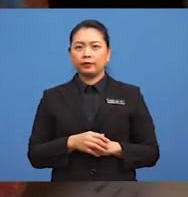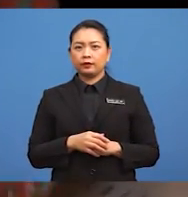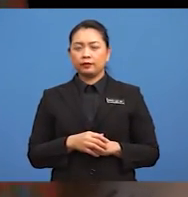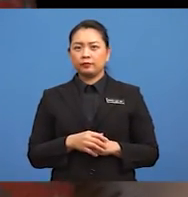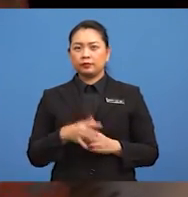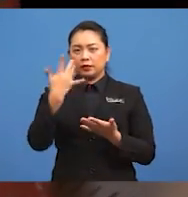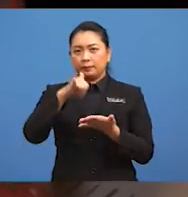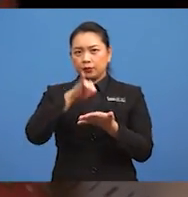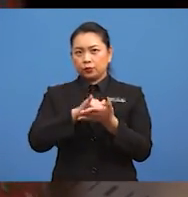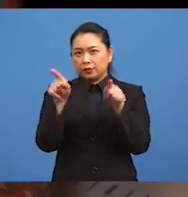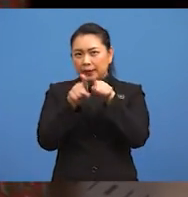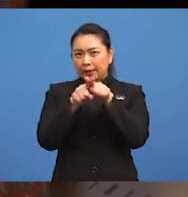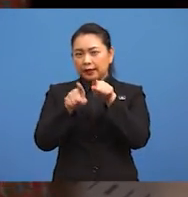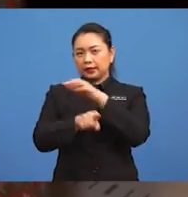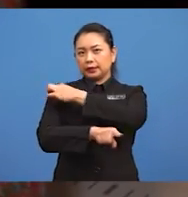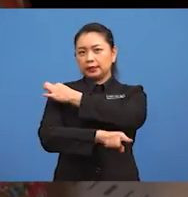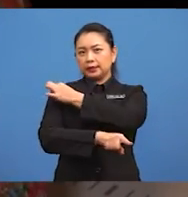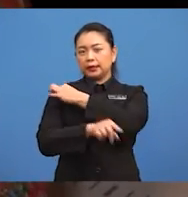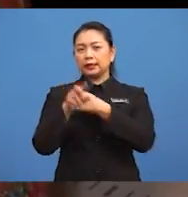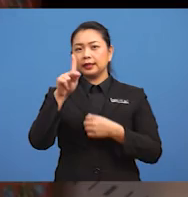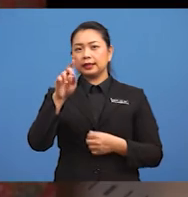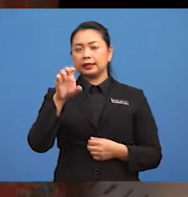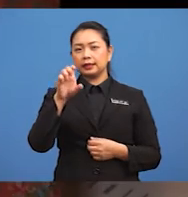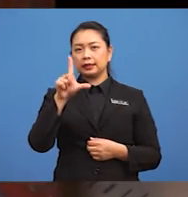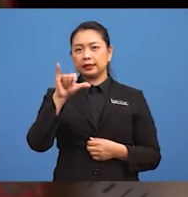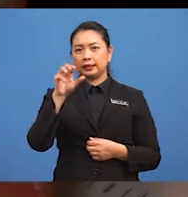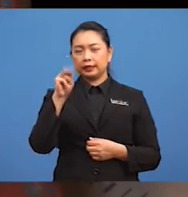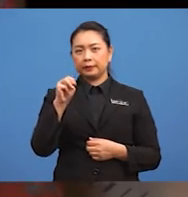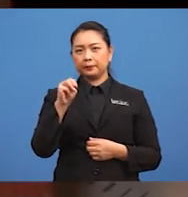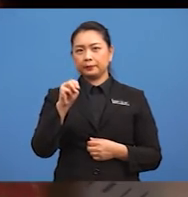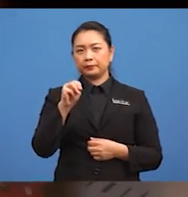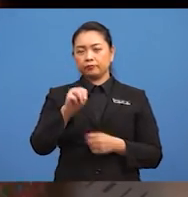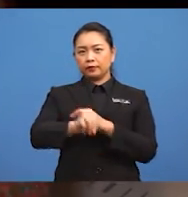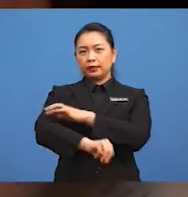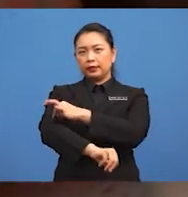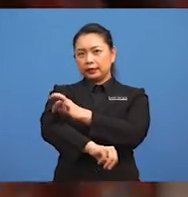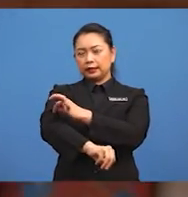Seterusnya, temukan klem lengan dengan klem sisi